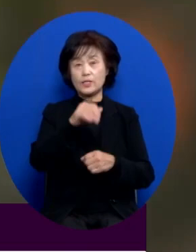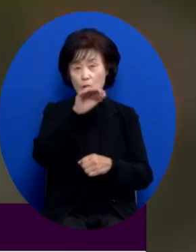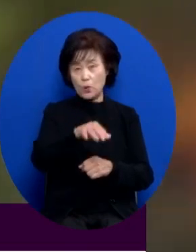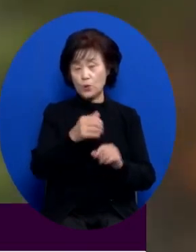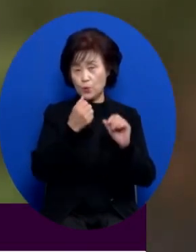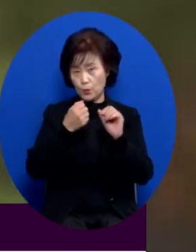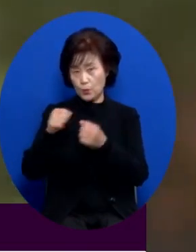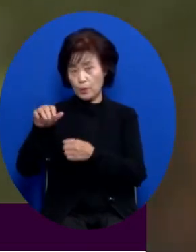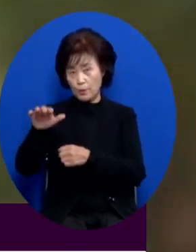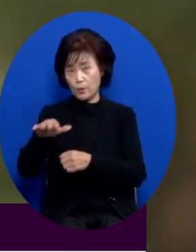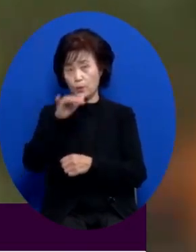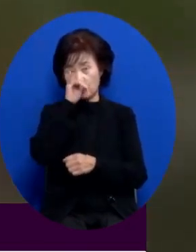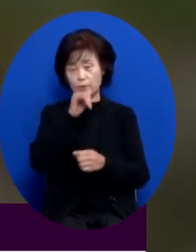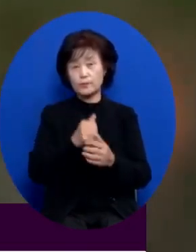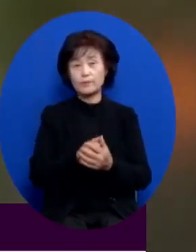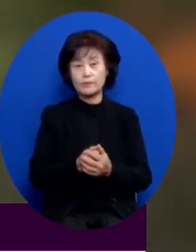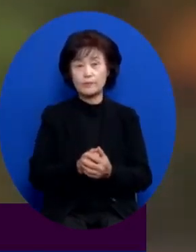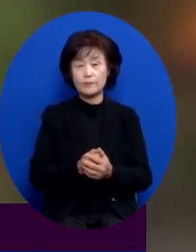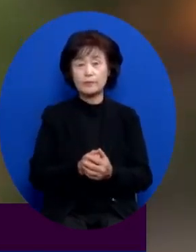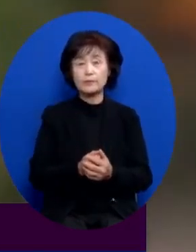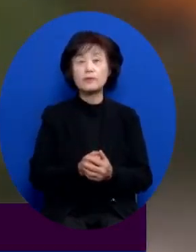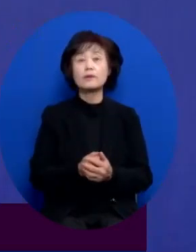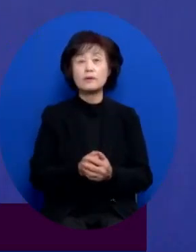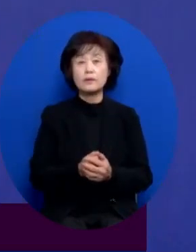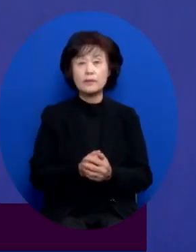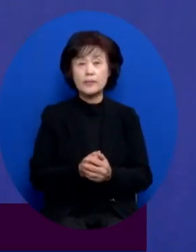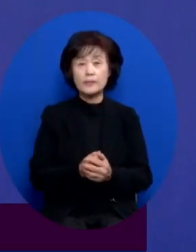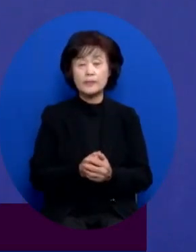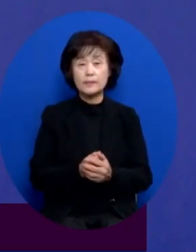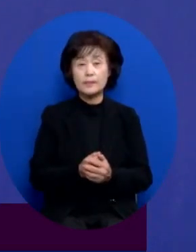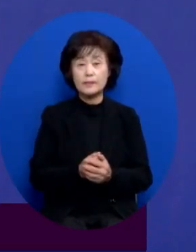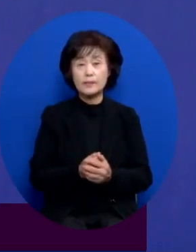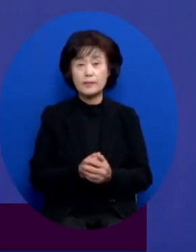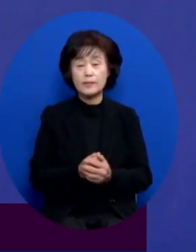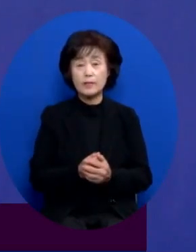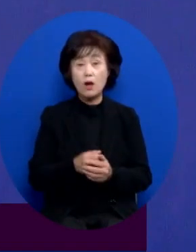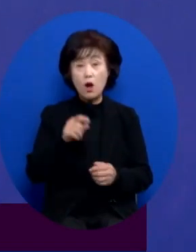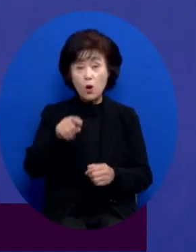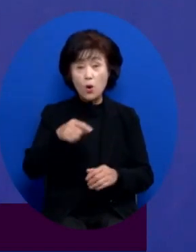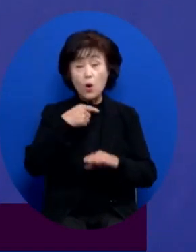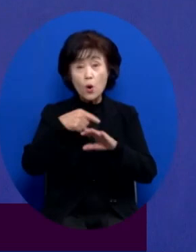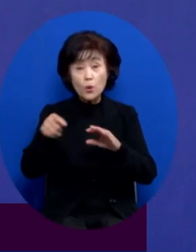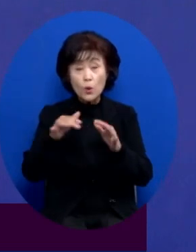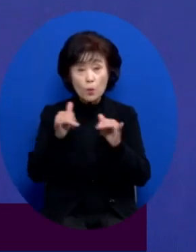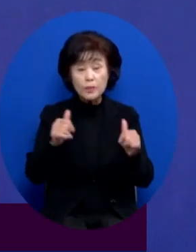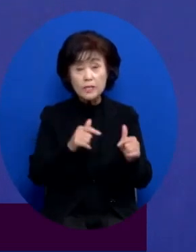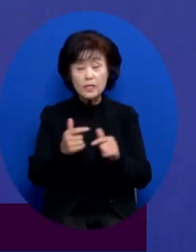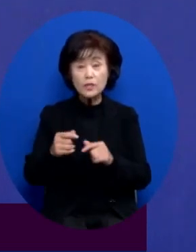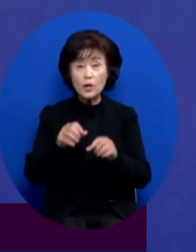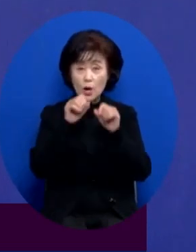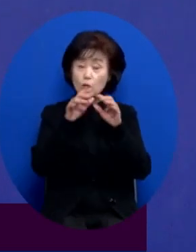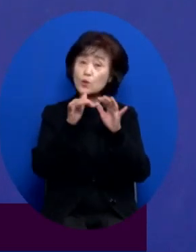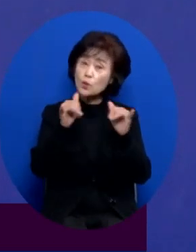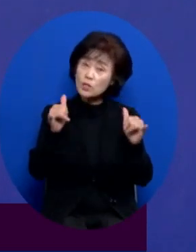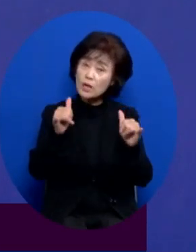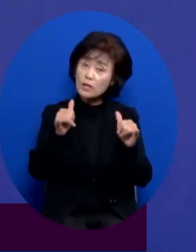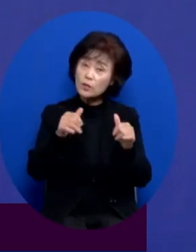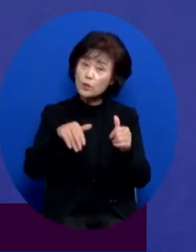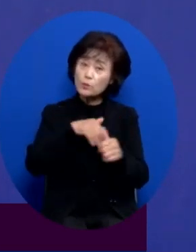됩니다. 네, 그렇군요. 그럼 현지 교민과 선교사들의 분위기는